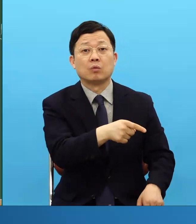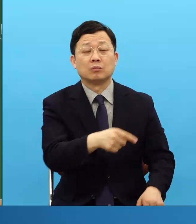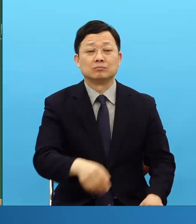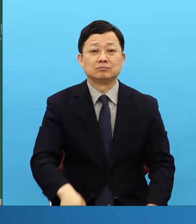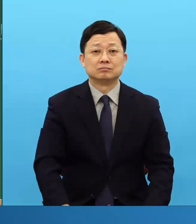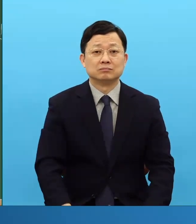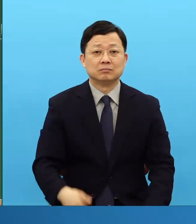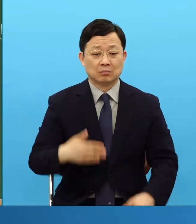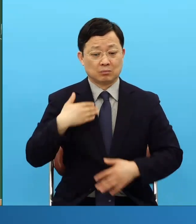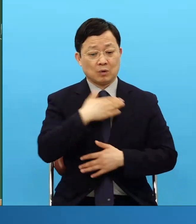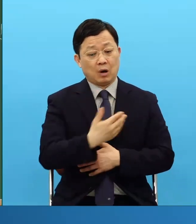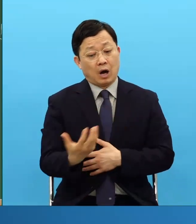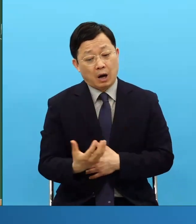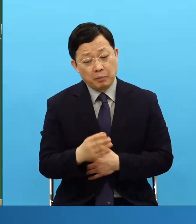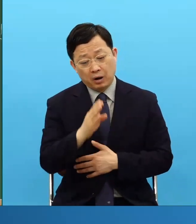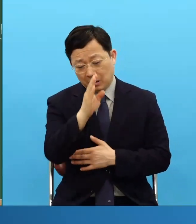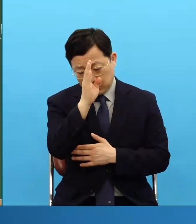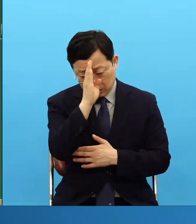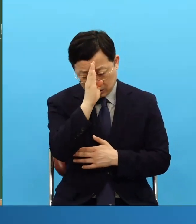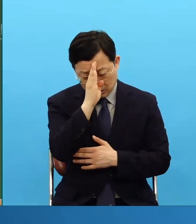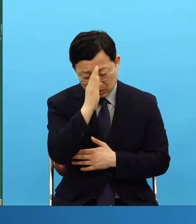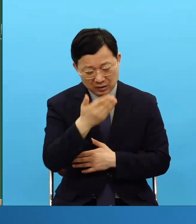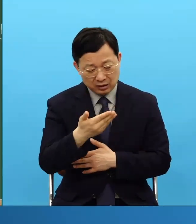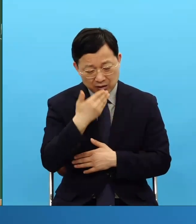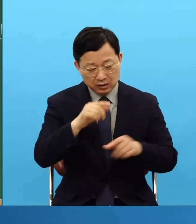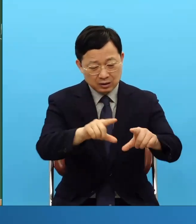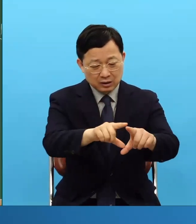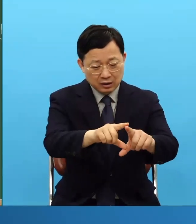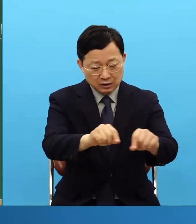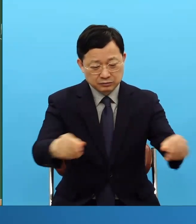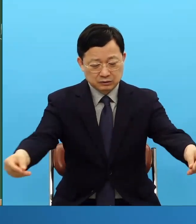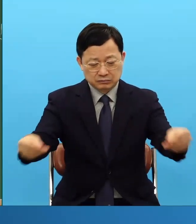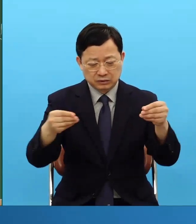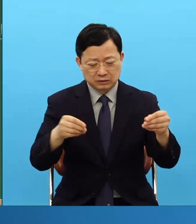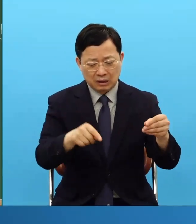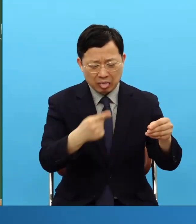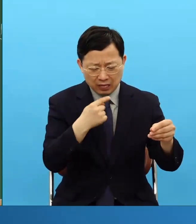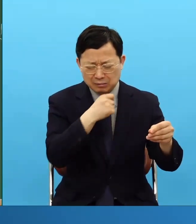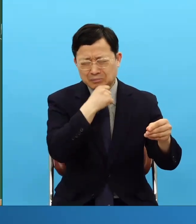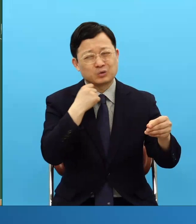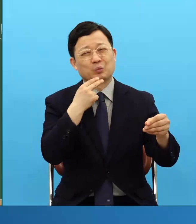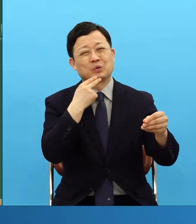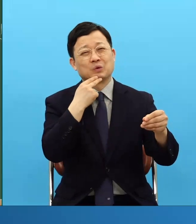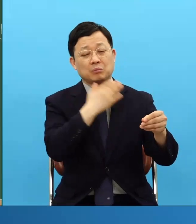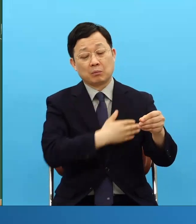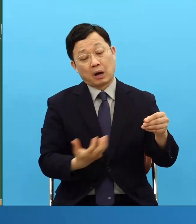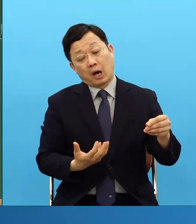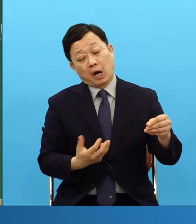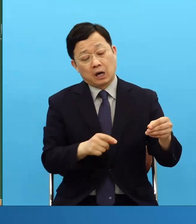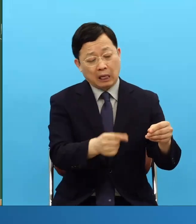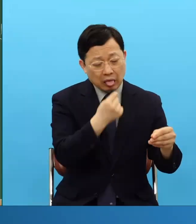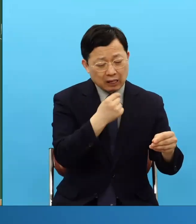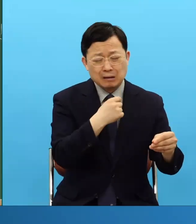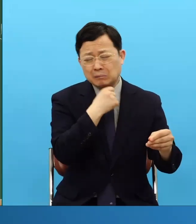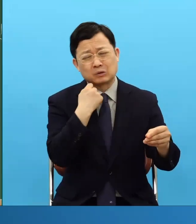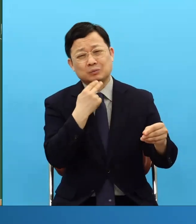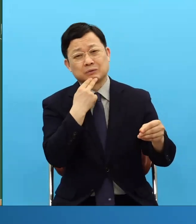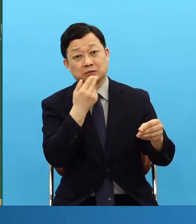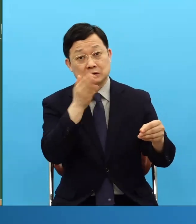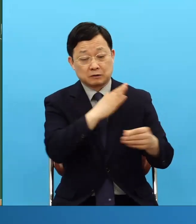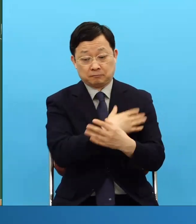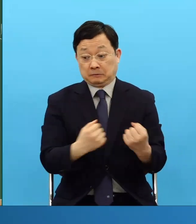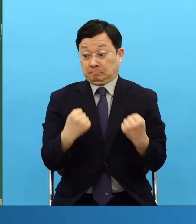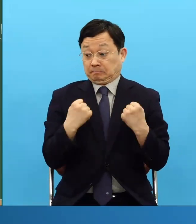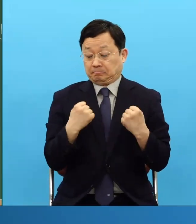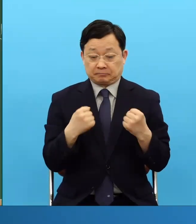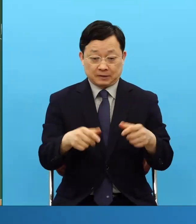be that 병든 way. 사람은요 음식이 맛이 없습니다. And for people who are sick, food 똑같은 does not taste 음식으로 good. 보여요. It looks like the same thing over and over again. 그러나